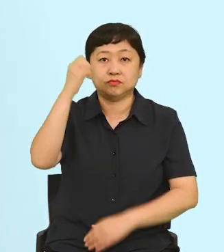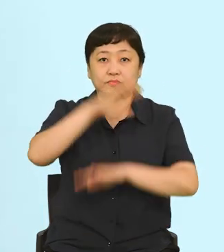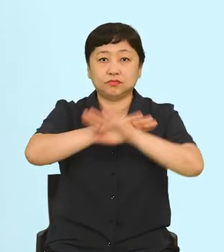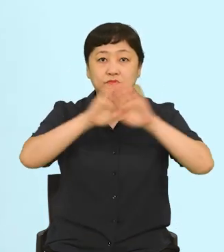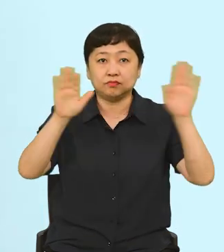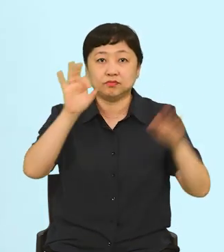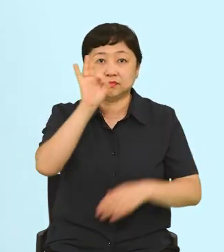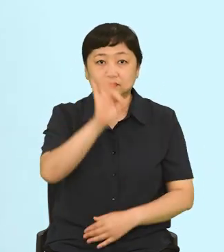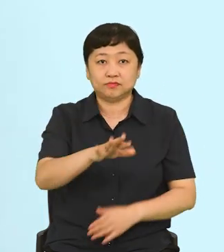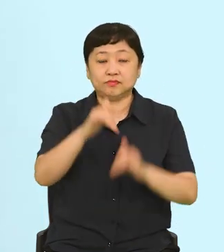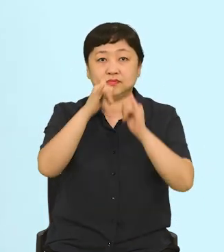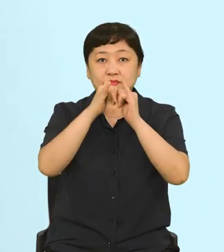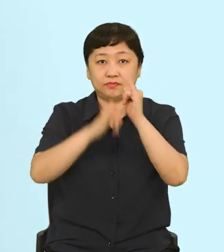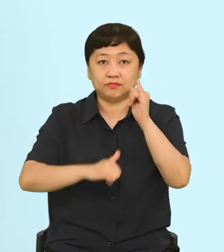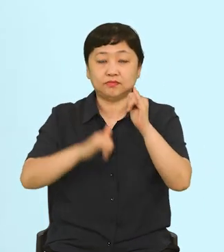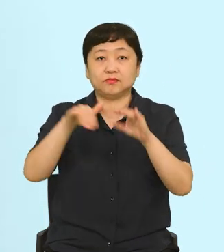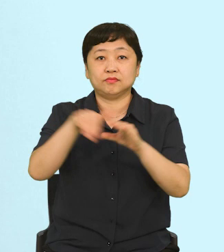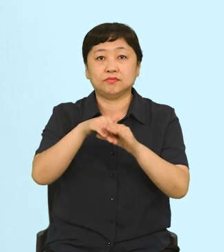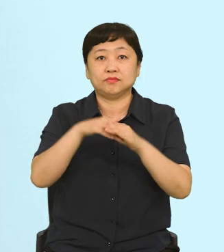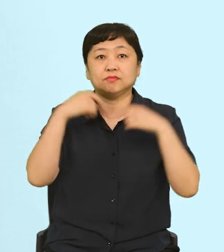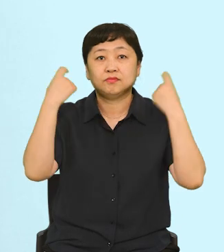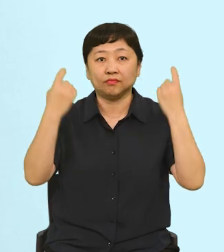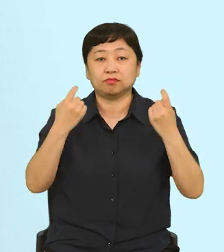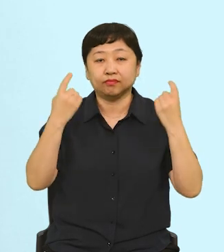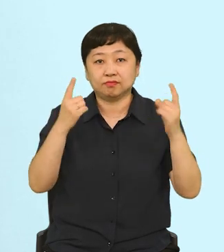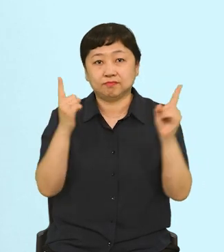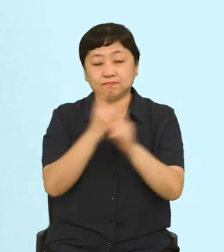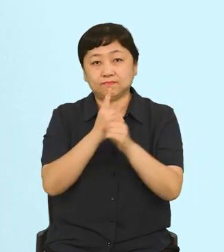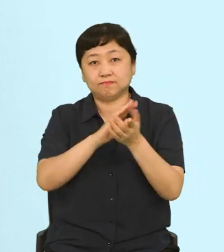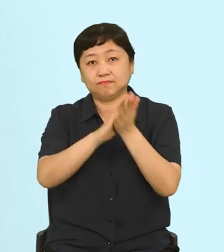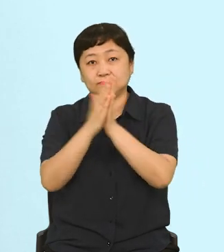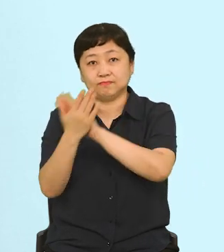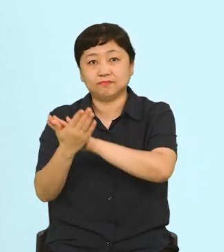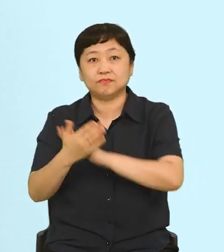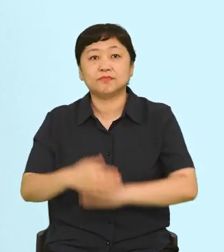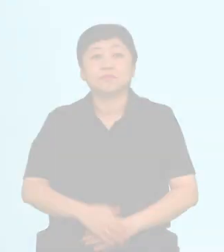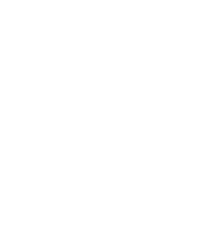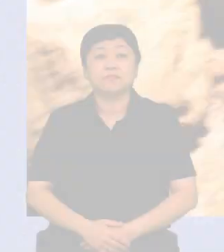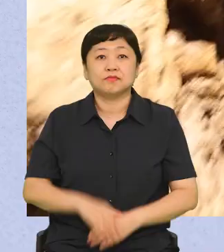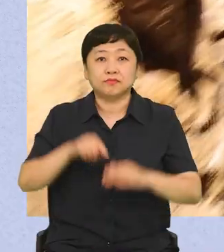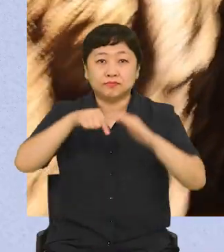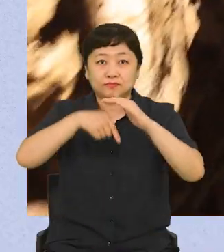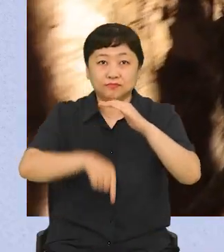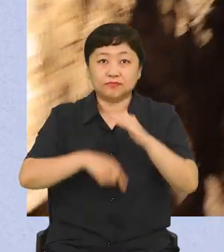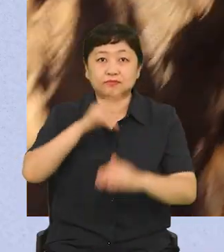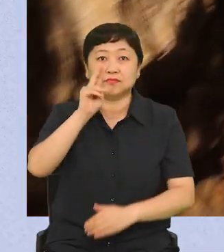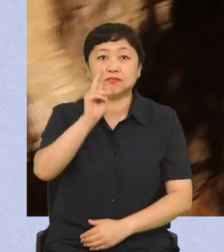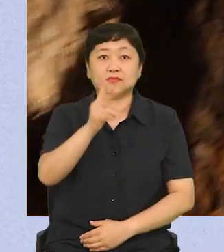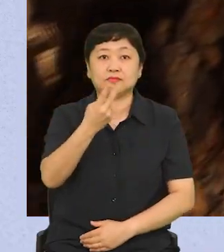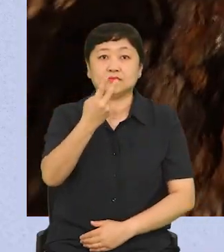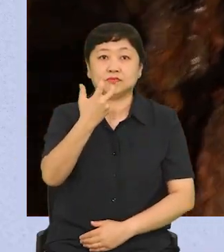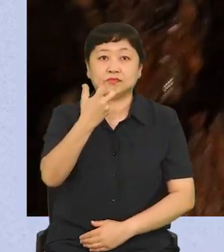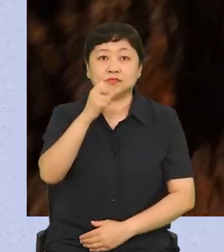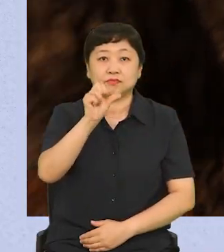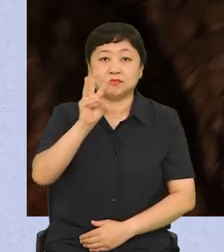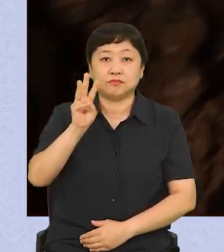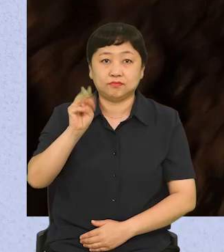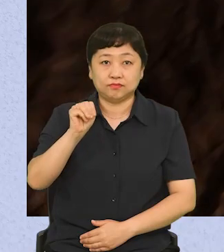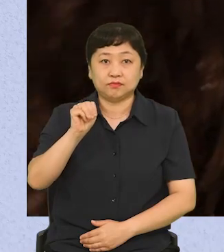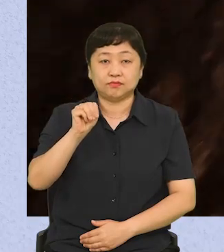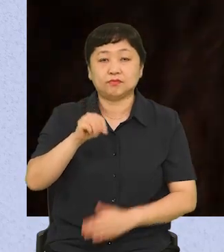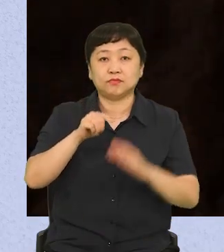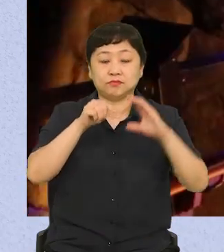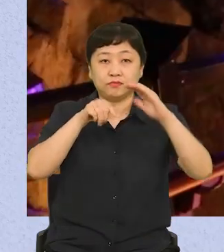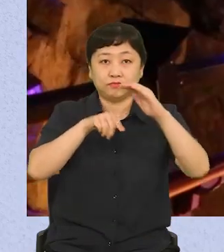2011년 광명시가 매입해 역사, 문화, 관광명소로 탈바꿈시켰는데요. 깊이가 275m에